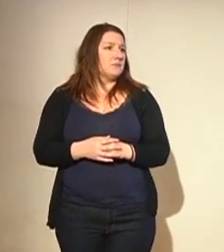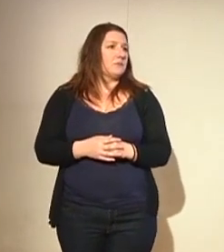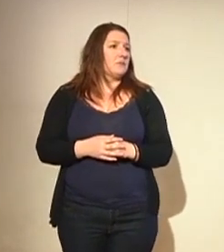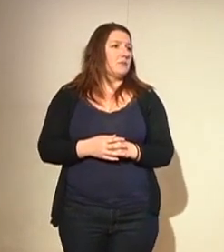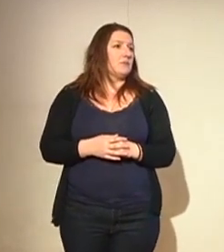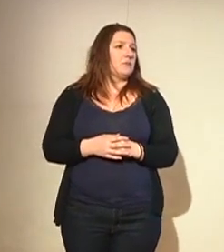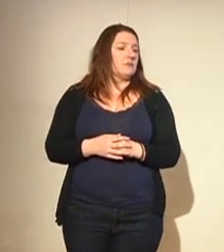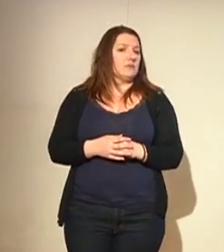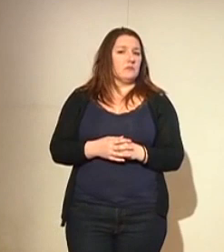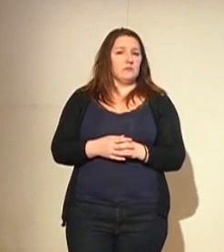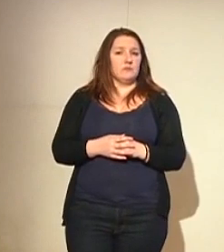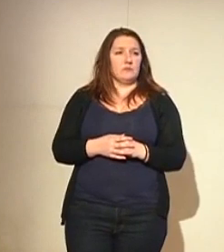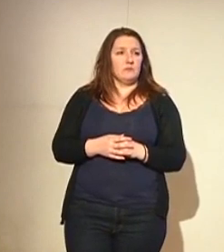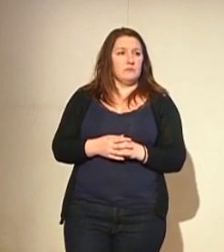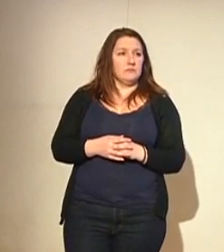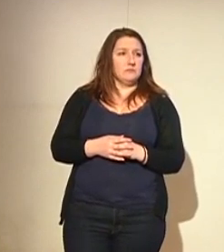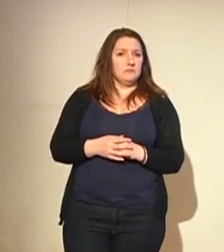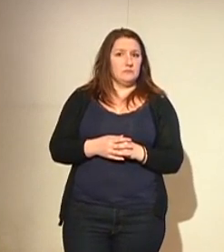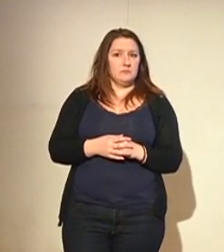voilà non